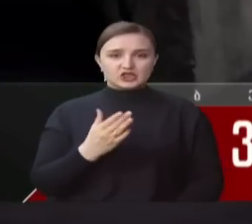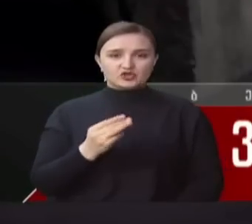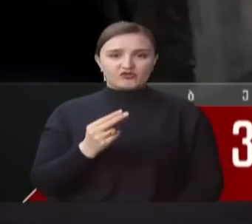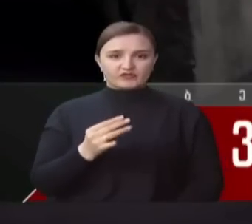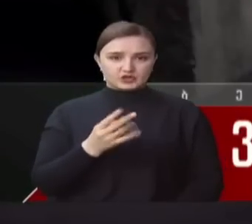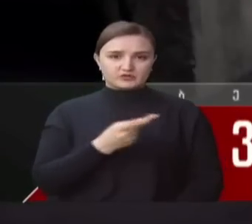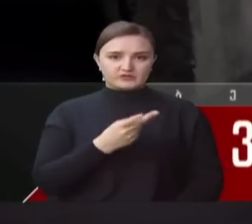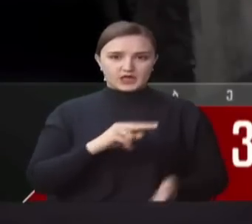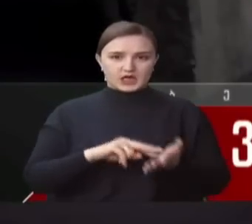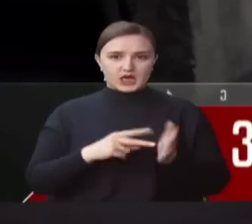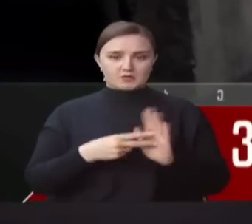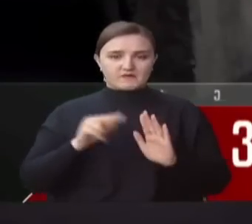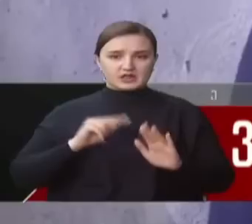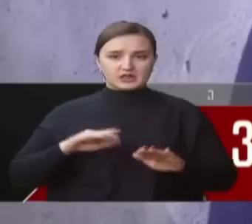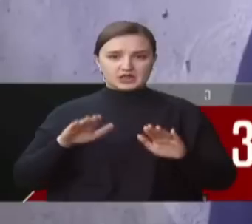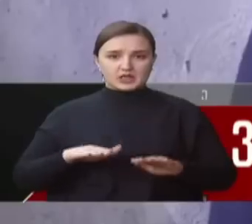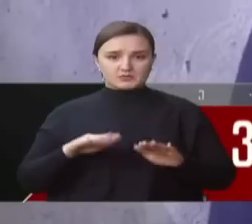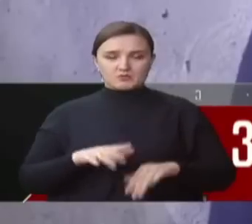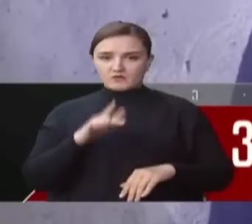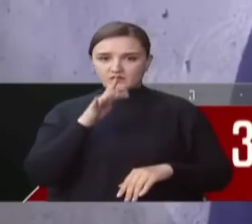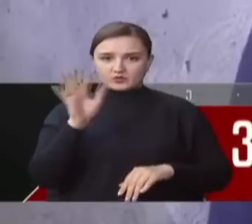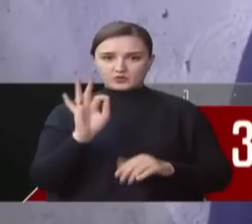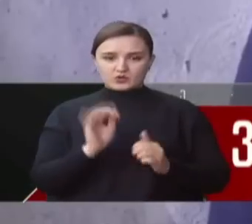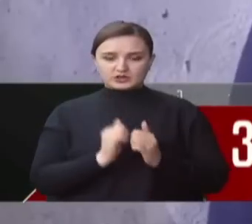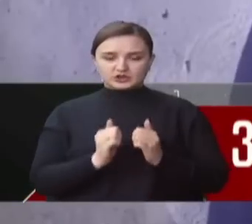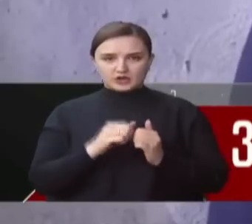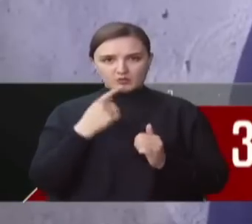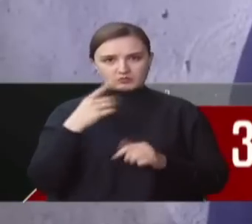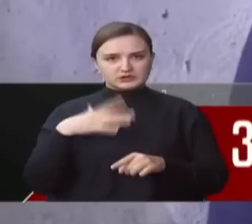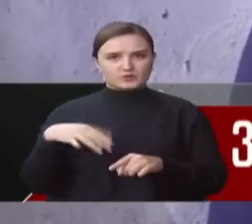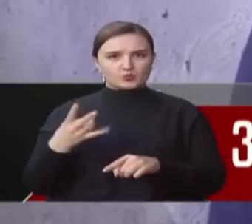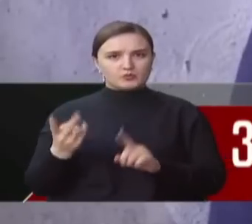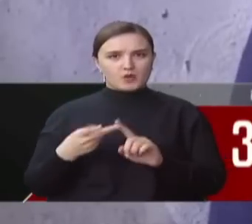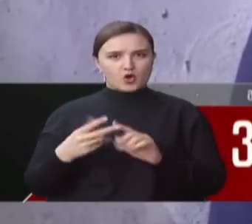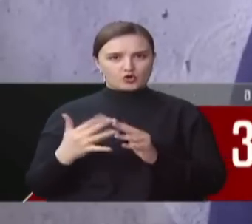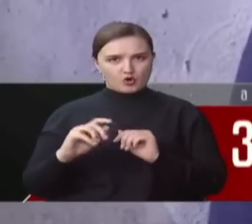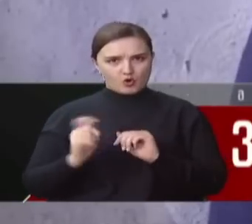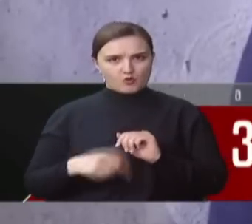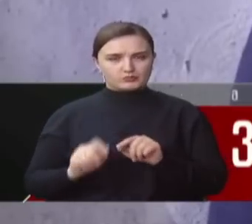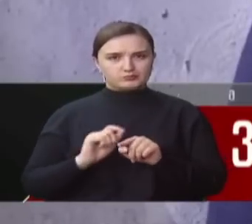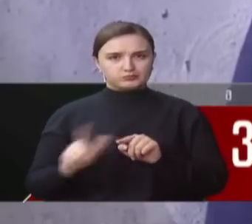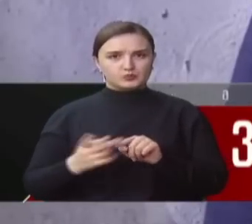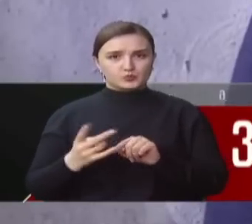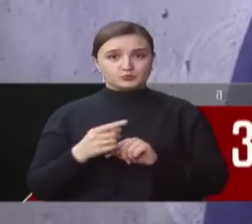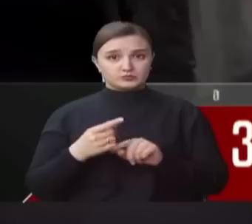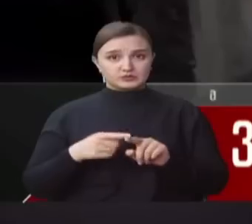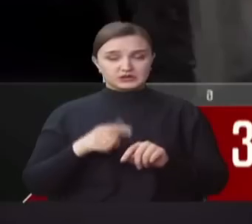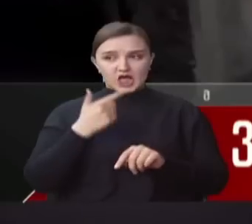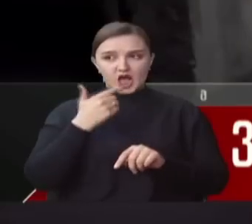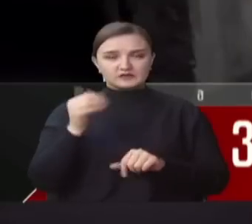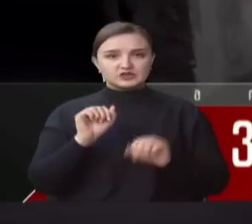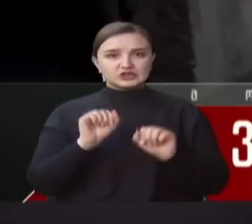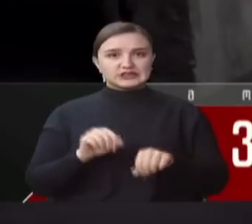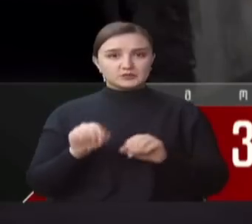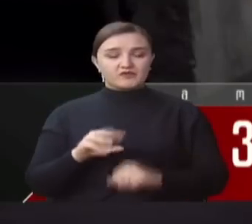Ის არესტოვიჩი თანამდებობაზე ყოფნის დროს ხშირად რომ საუბრობდა მეორე ფრონტზე, ამ თვალსაზრისით მიხეილ სააკაშვილის შესაძლებლობებზე და